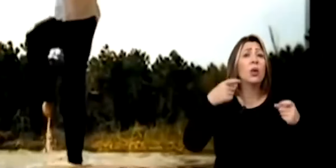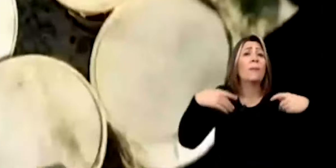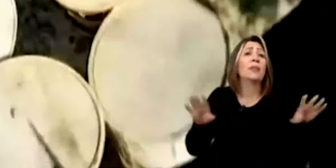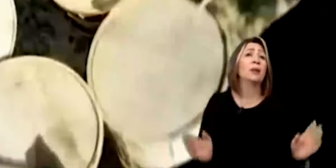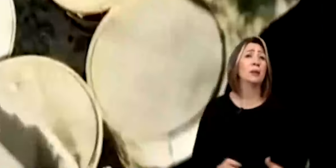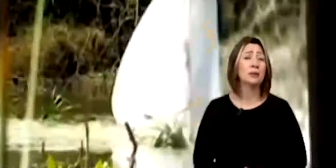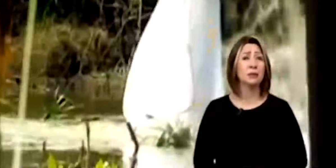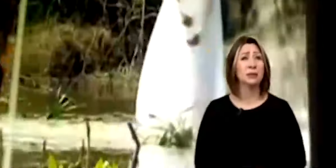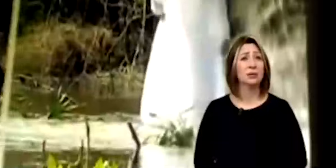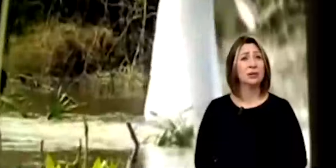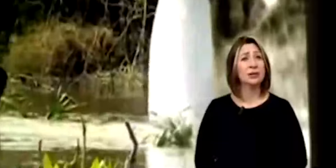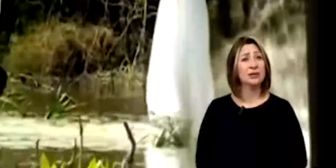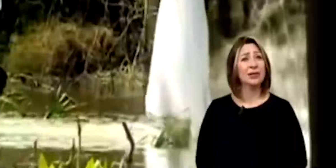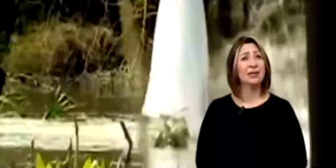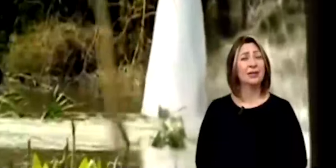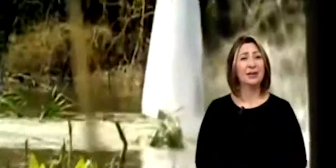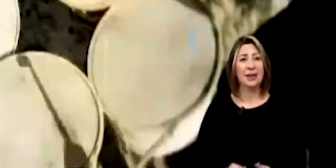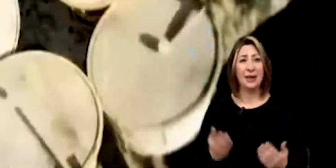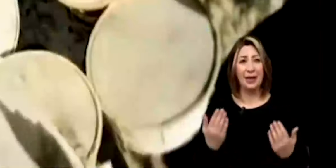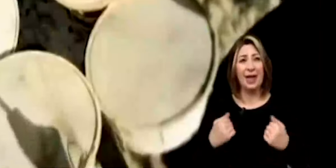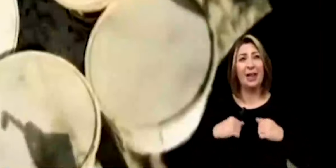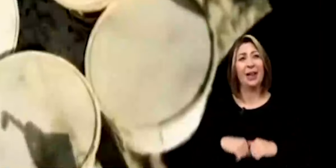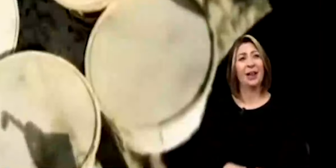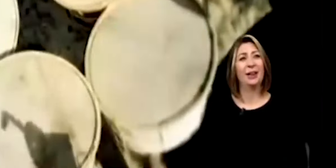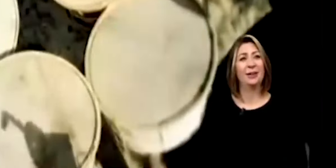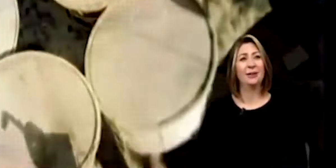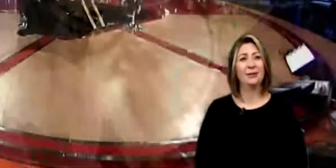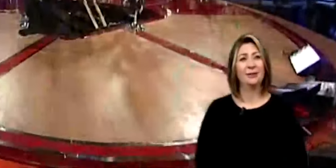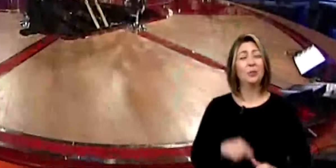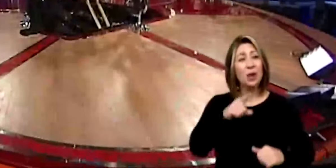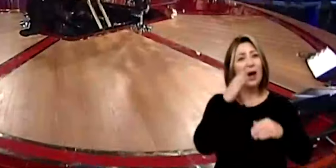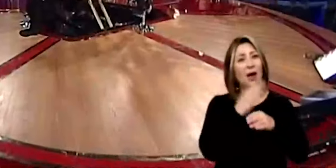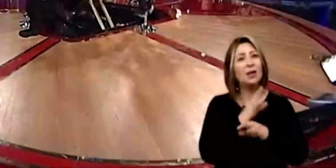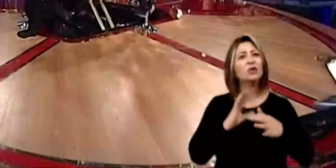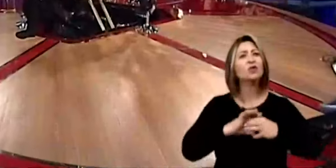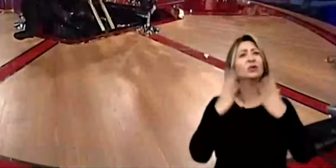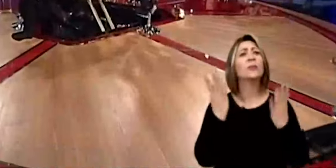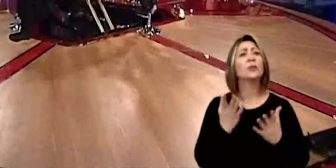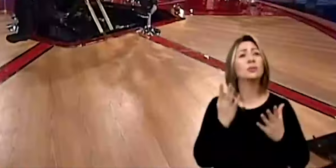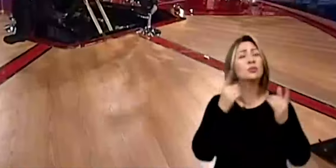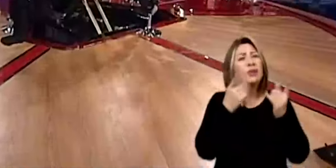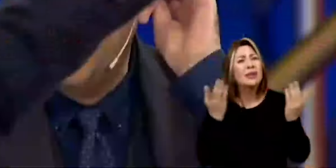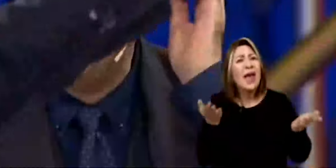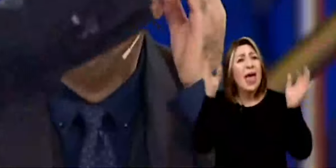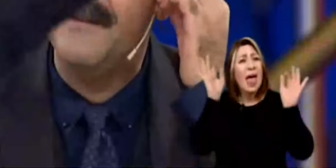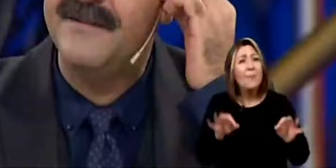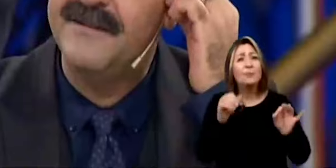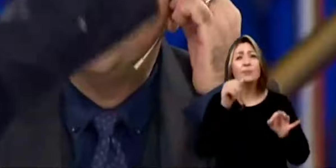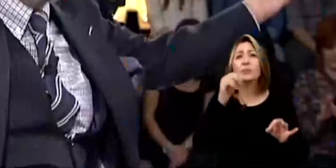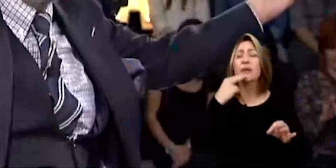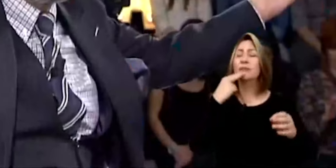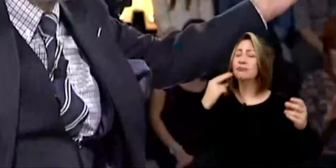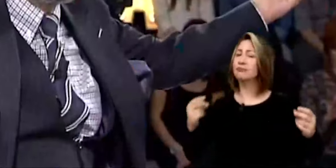değiliz. Salına da, salına da gel. Bunu hakikaten çözemiyoruz, evet, ya baba. Bence bu nedir? Ya niçin bunda... kadın